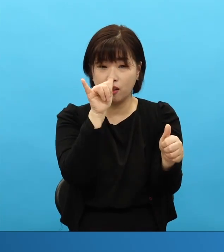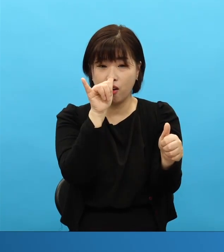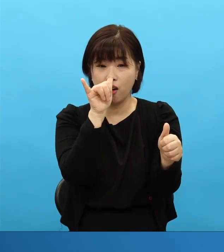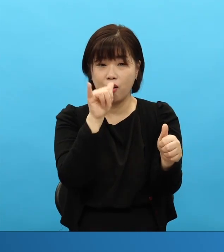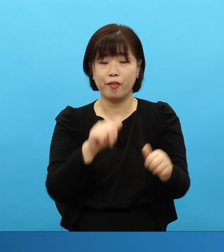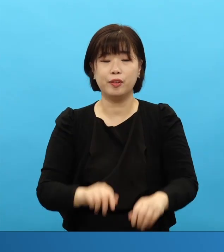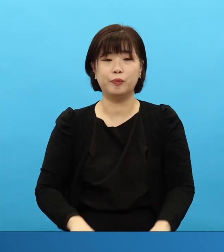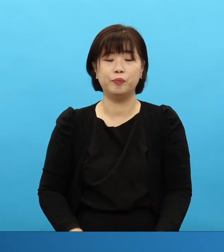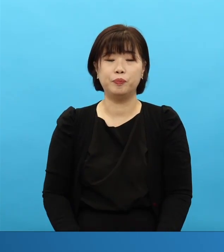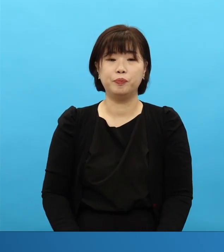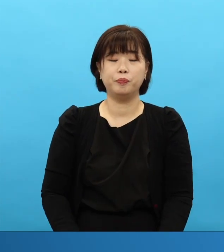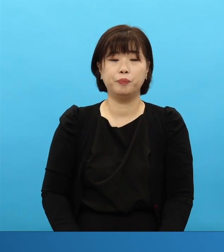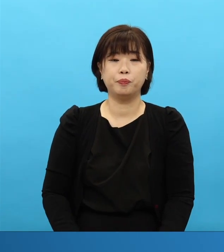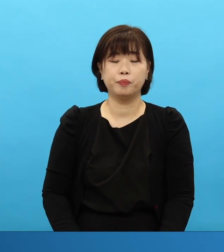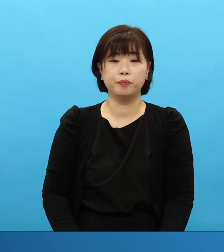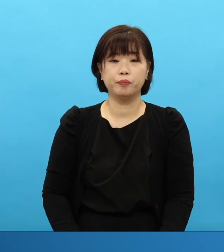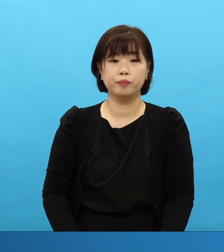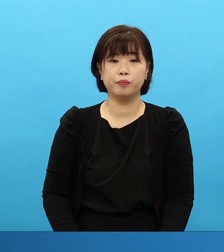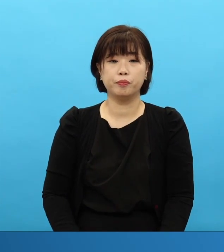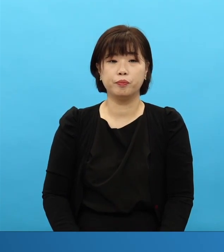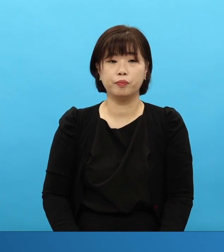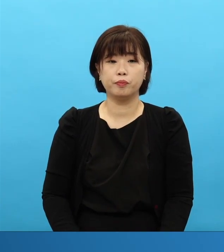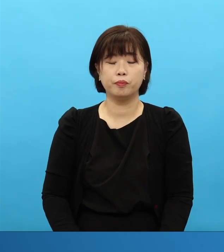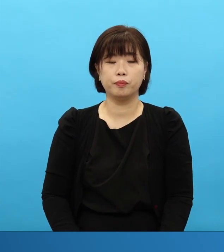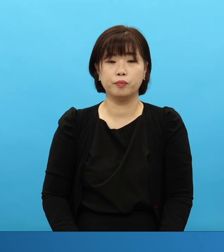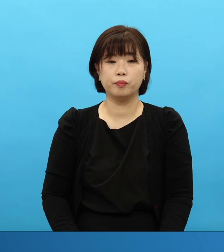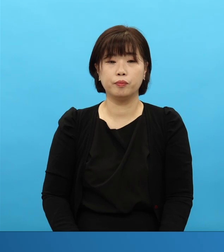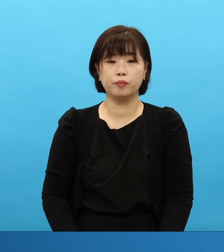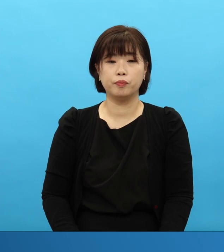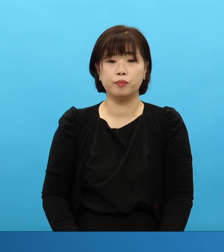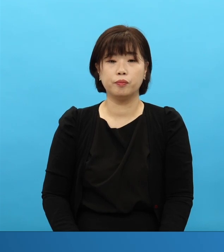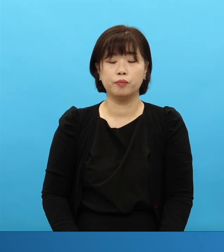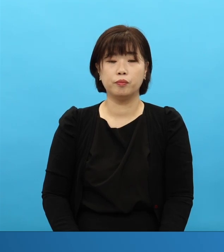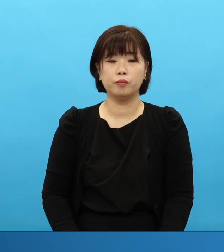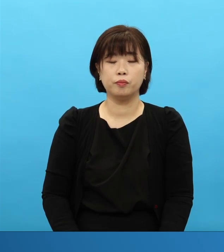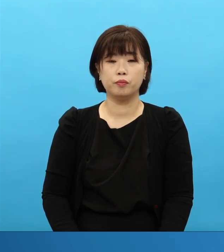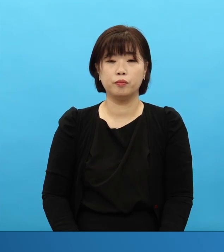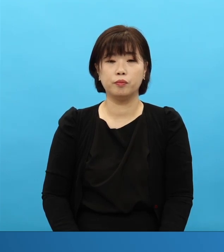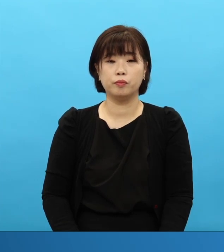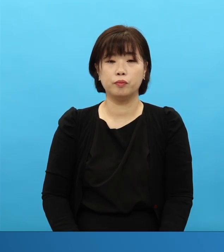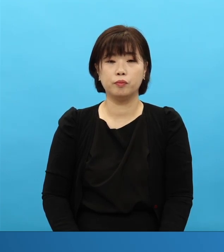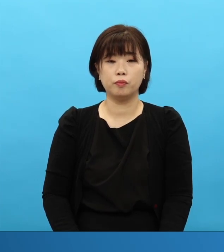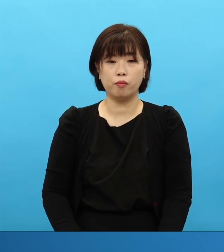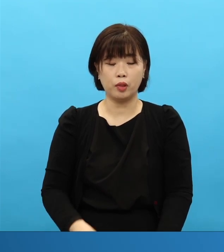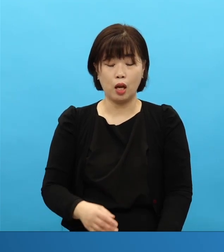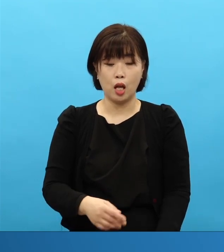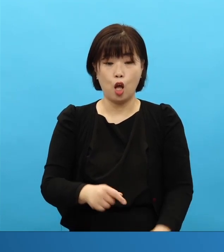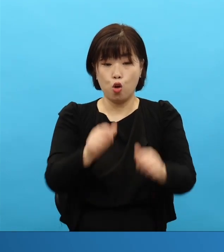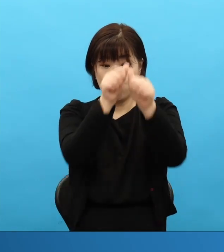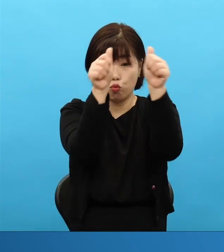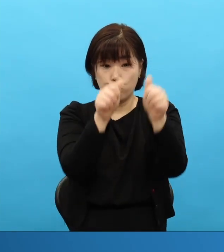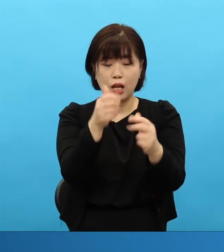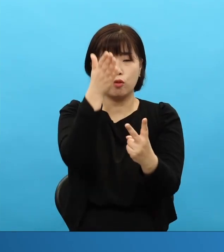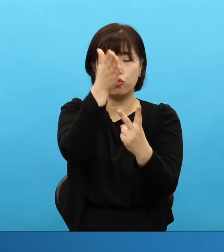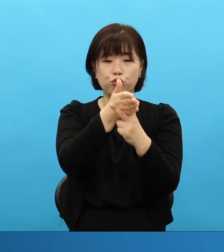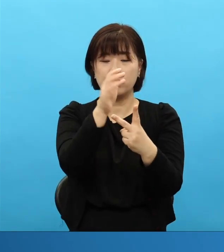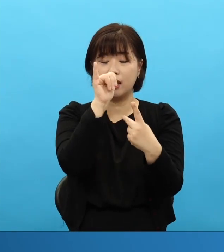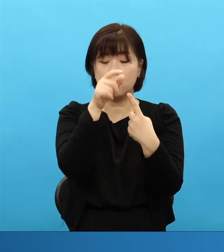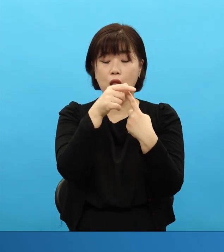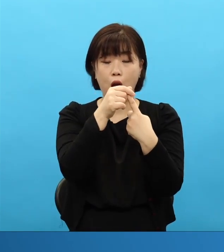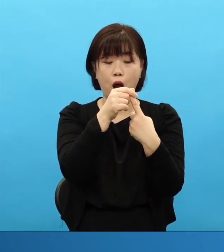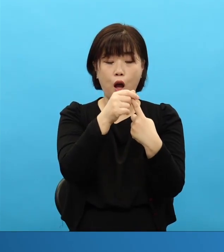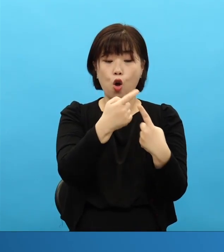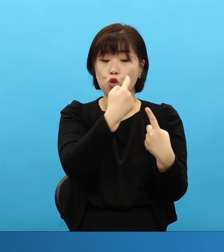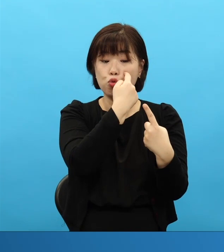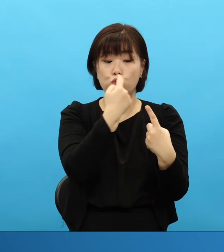보이는 거 있습니다. 有些偶像是看不到这个形象的， 그리고 눈에 보이는 형상이 있어요. 而且也有看得见的形象。 형상이